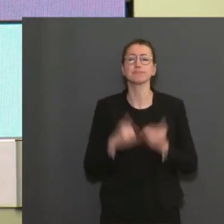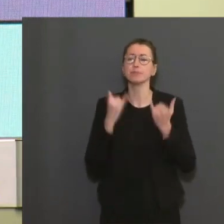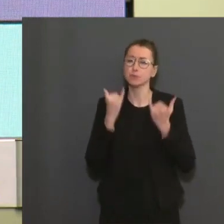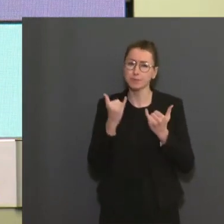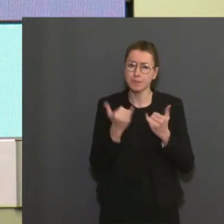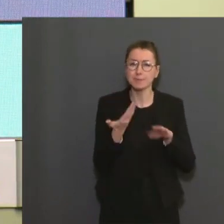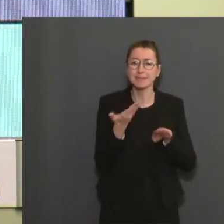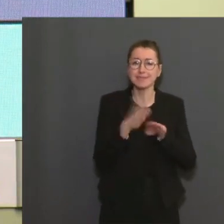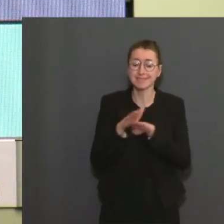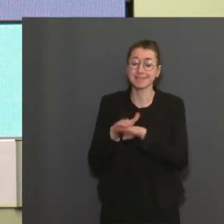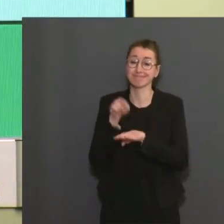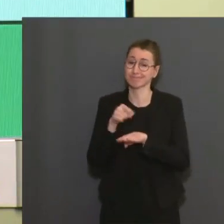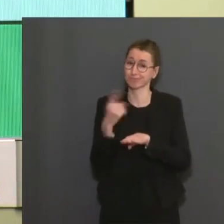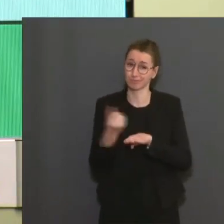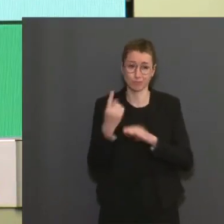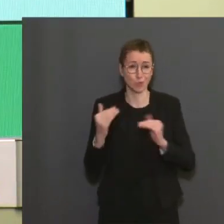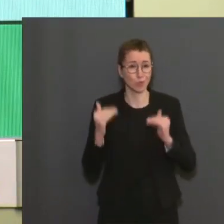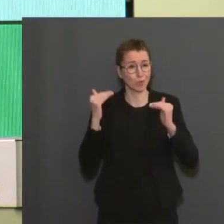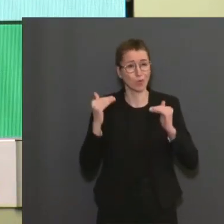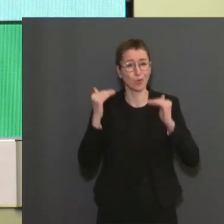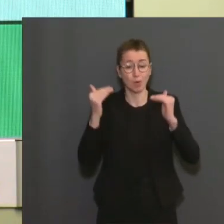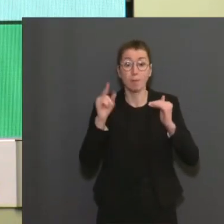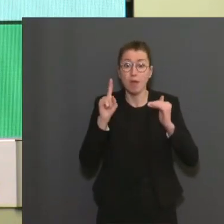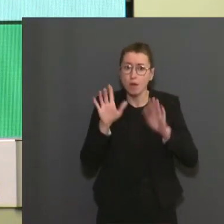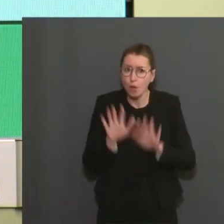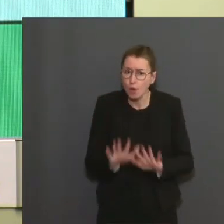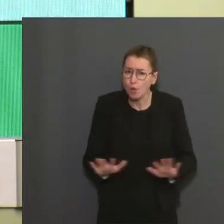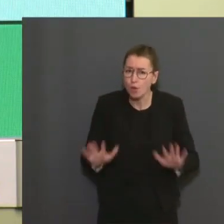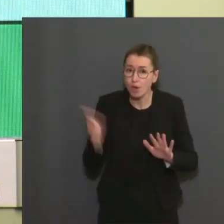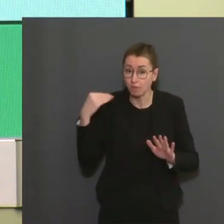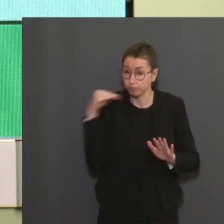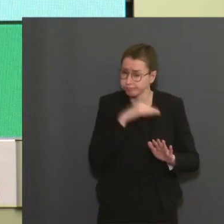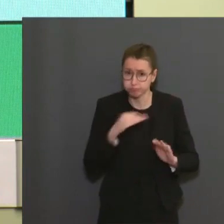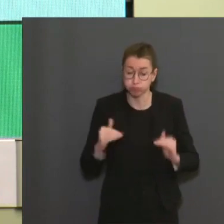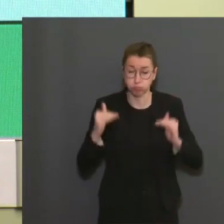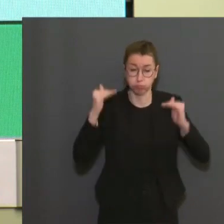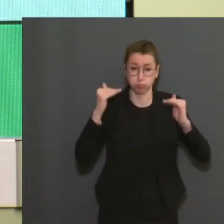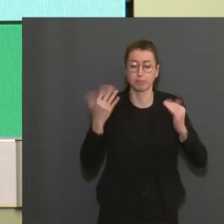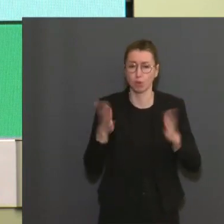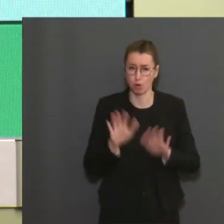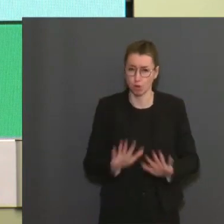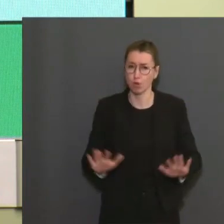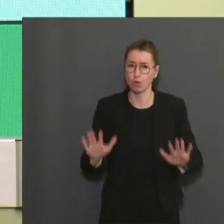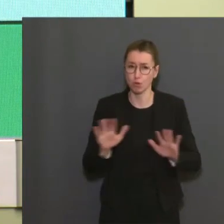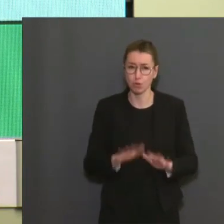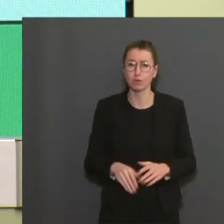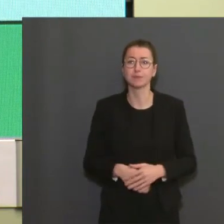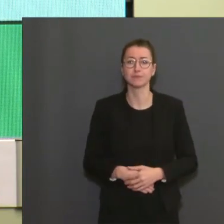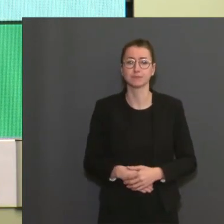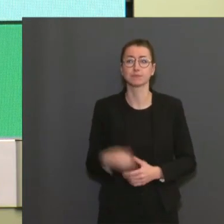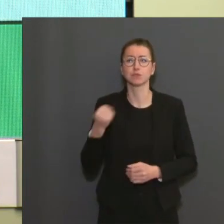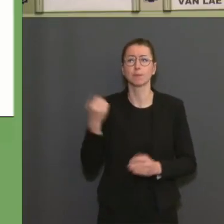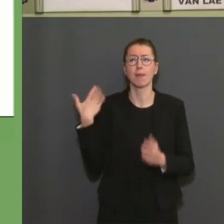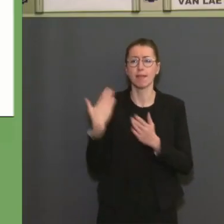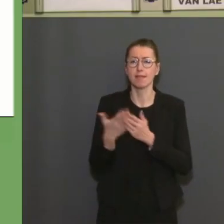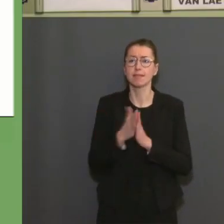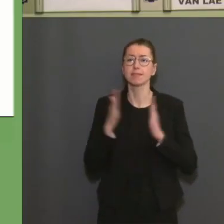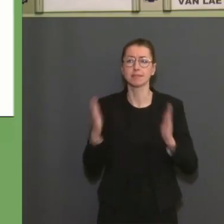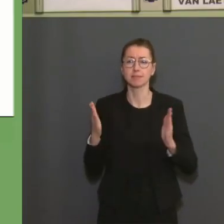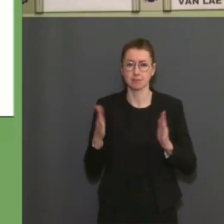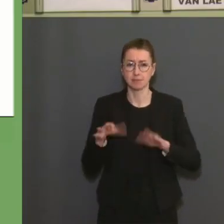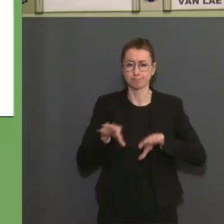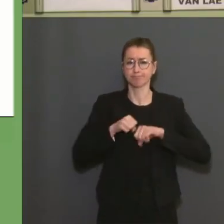ralentit. Quant aux nouvelles contaminations, sur les 7 derniers jours, la moyenne a été de 7